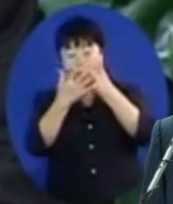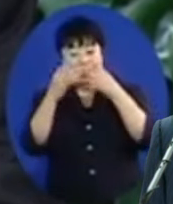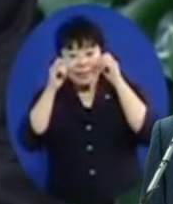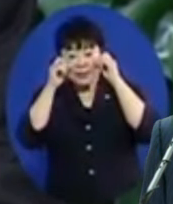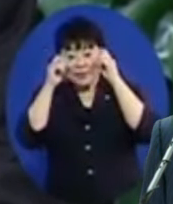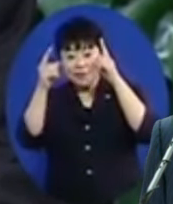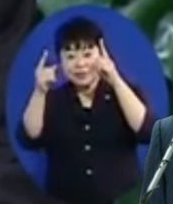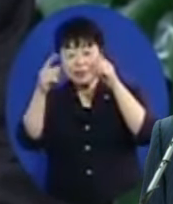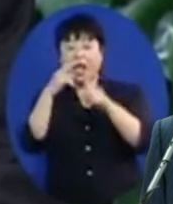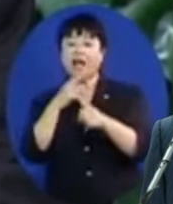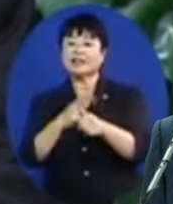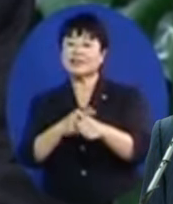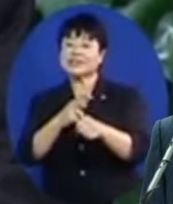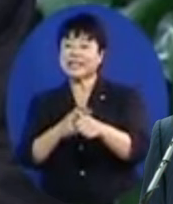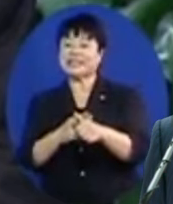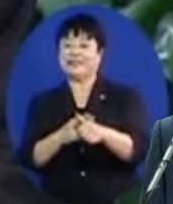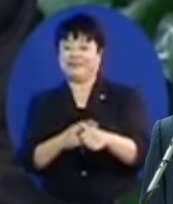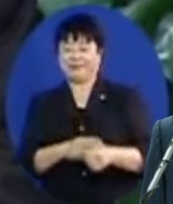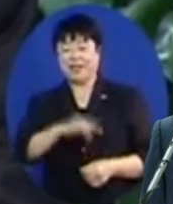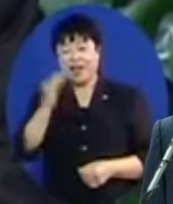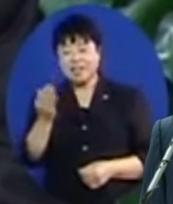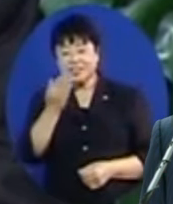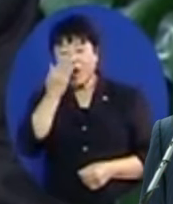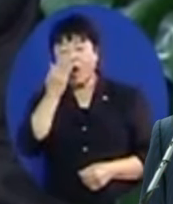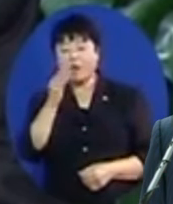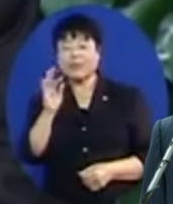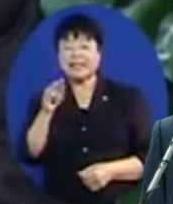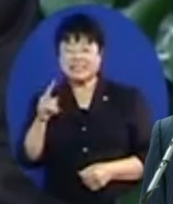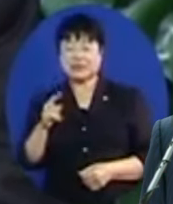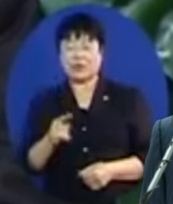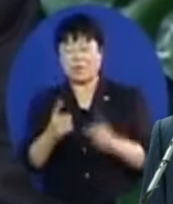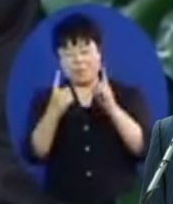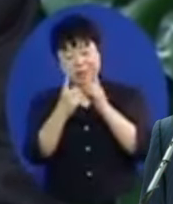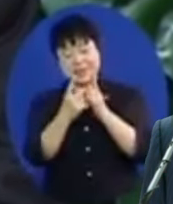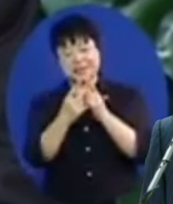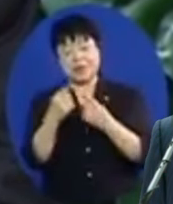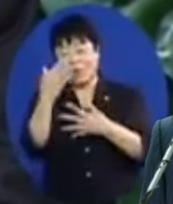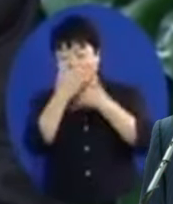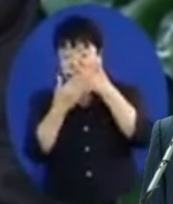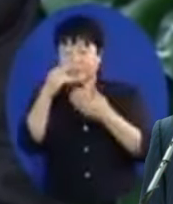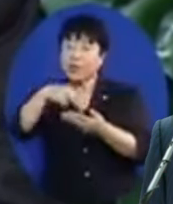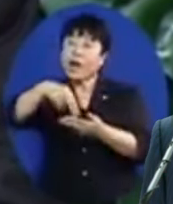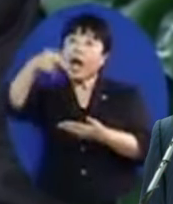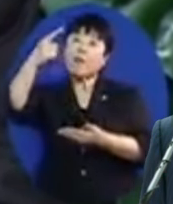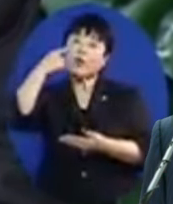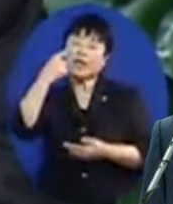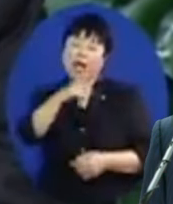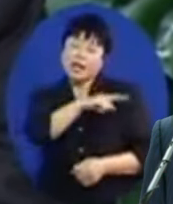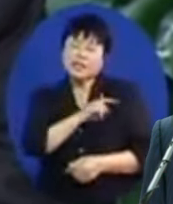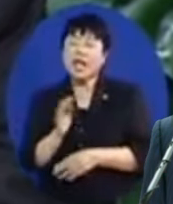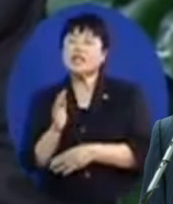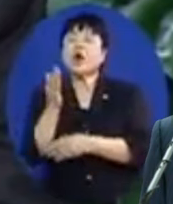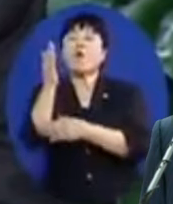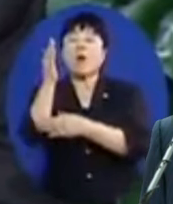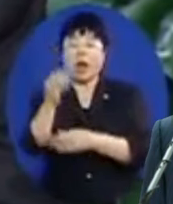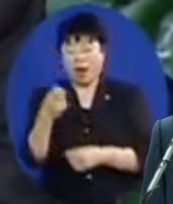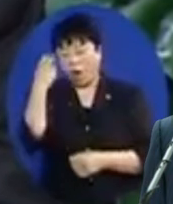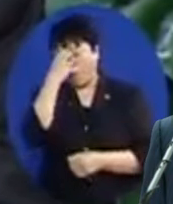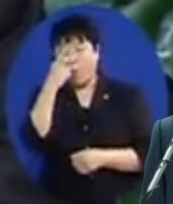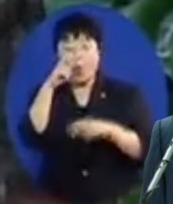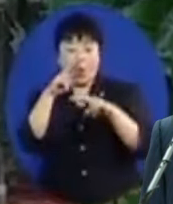깨어나서 스승인 성 프란시스를 만나서 제가 환상 중에 하늘에 가보니까 제일 영광스러운